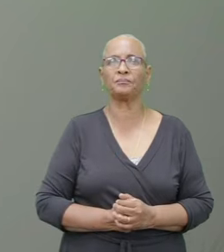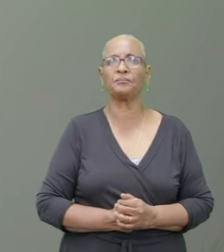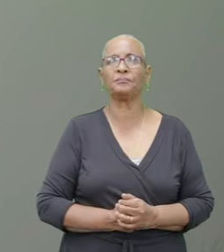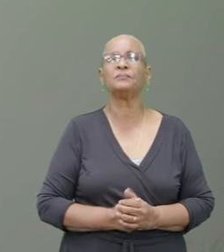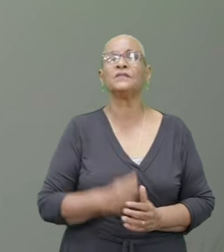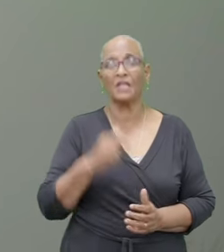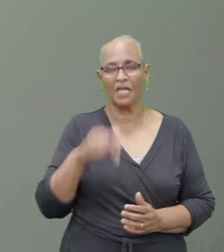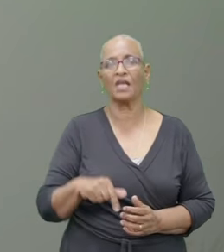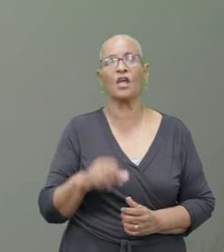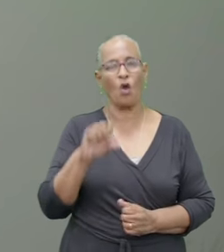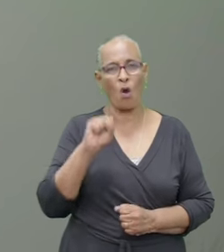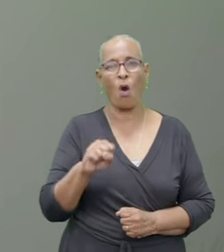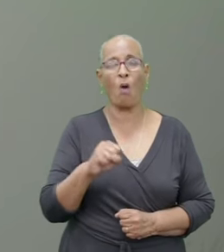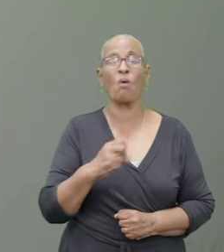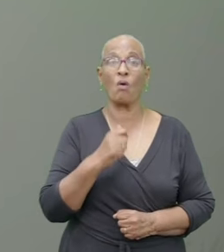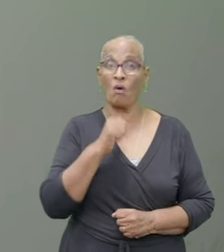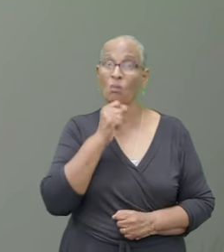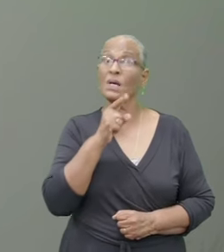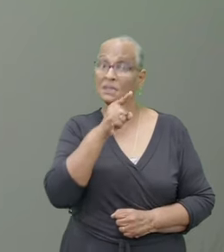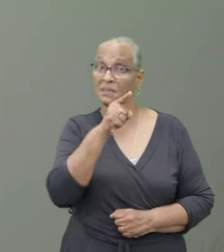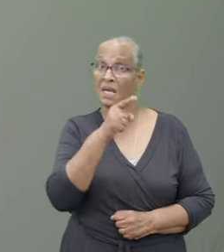natuurlijk rekening met datgene wat u zegt.